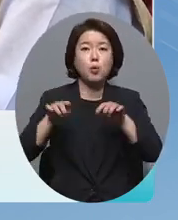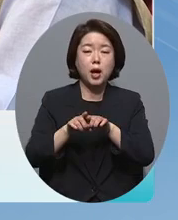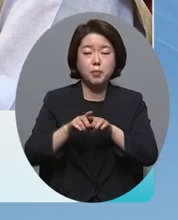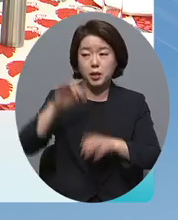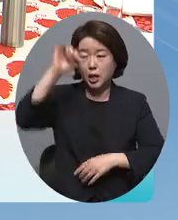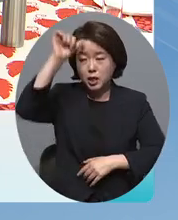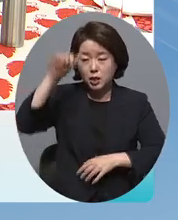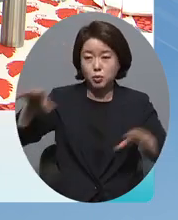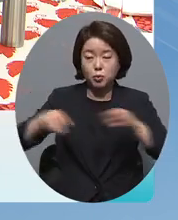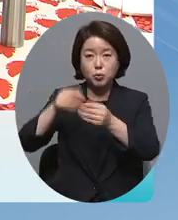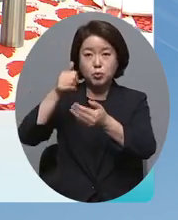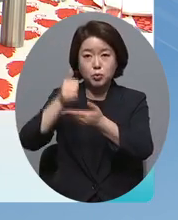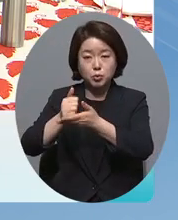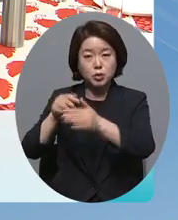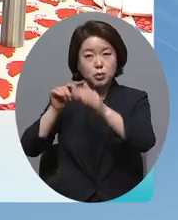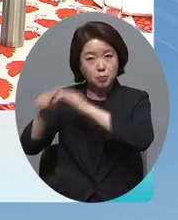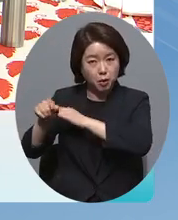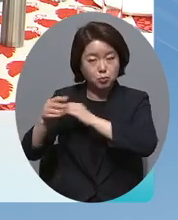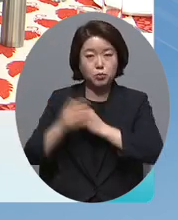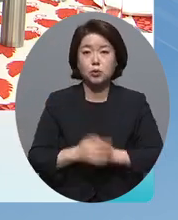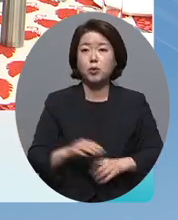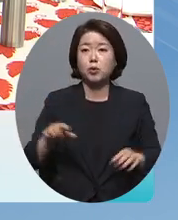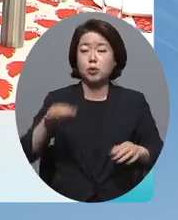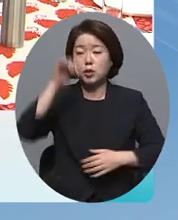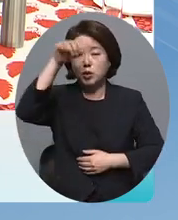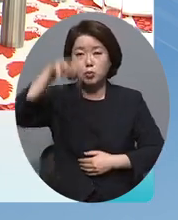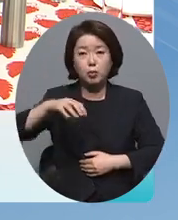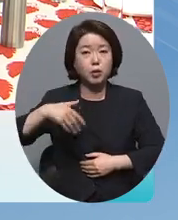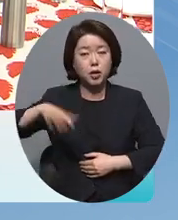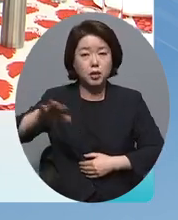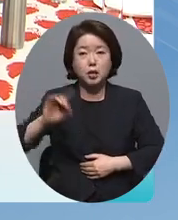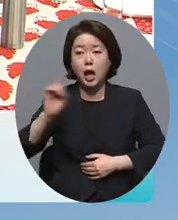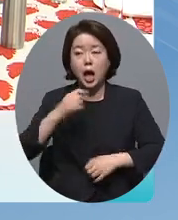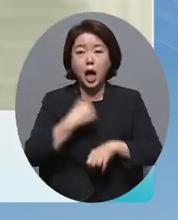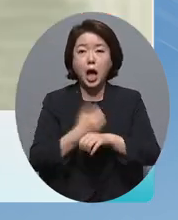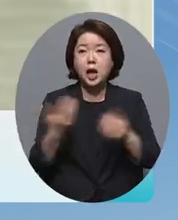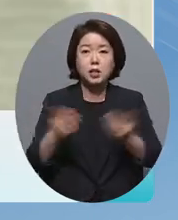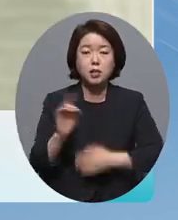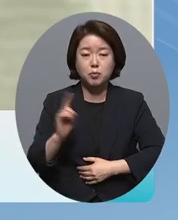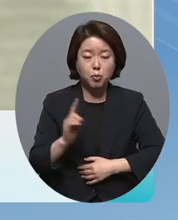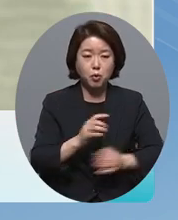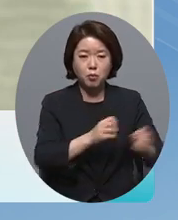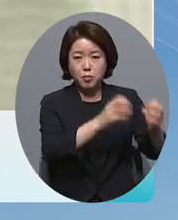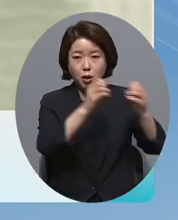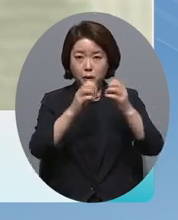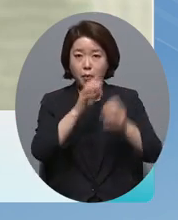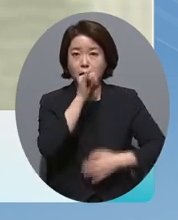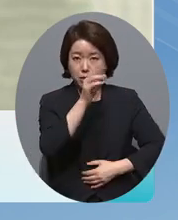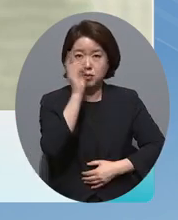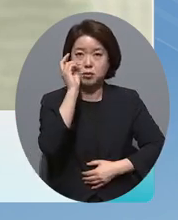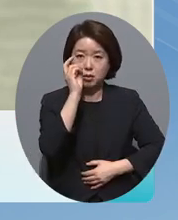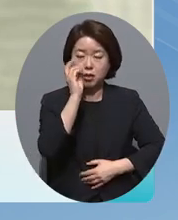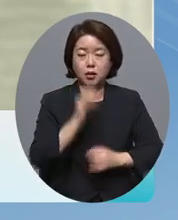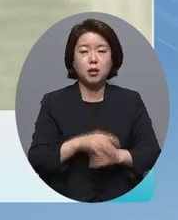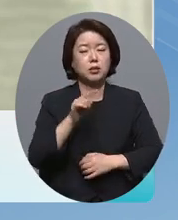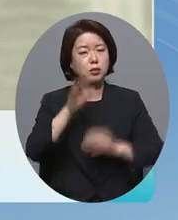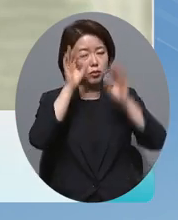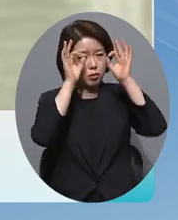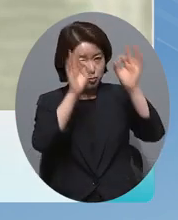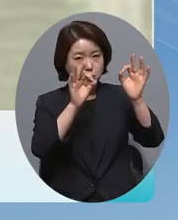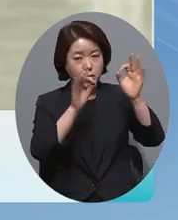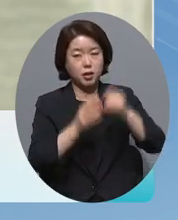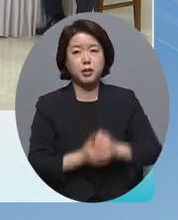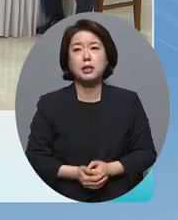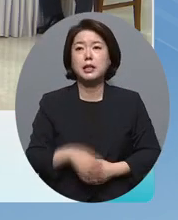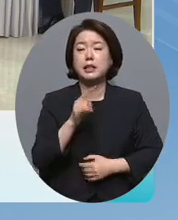함께 인도 총리를 방문할 것인가 그리고 인도에 가서 무엇을 할 것인가에 대해서 많이 의견을 나눴을 거라고 생각을 합니다 그런 차원에서 봤을 때